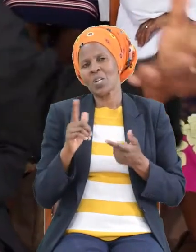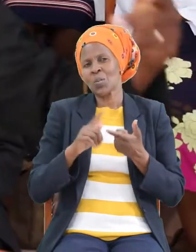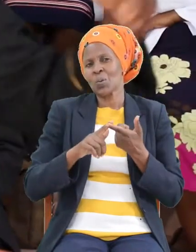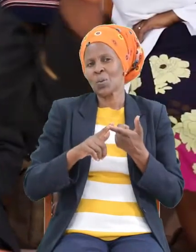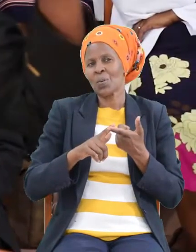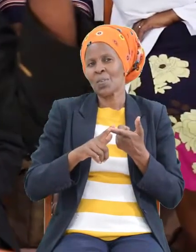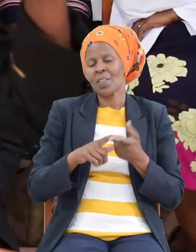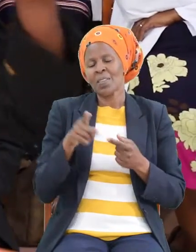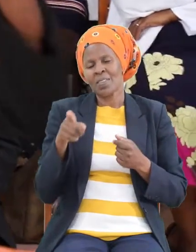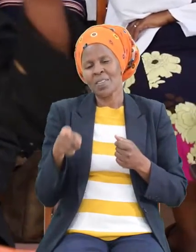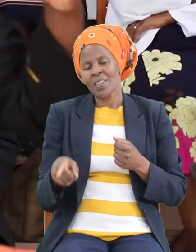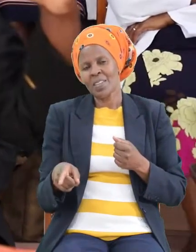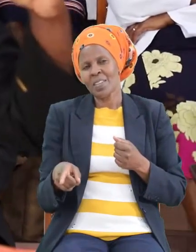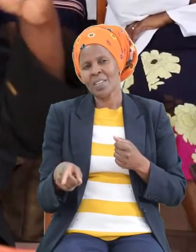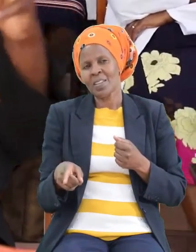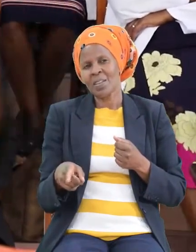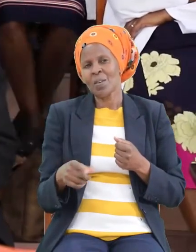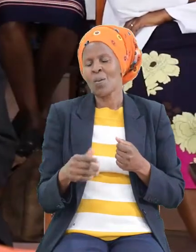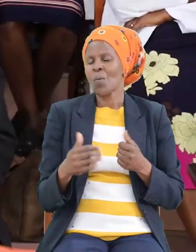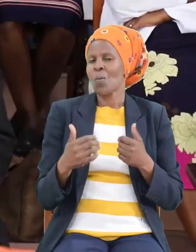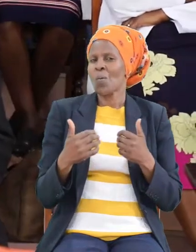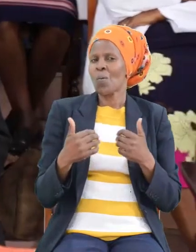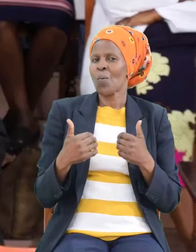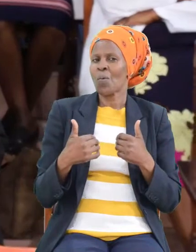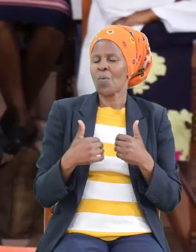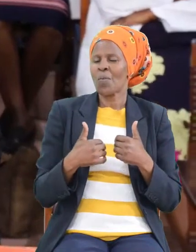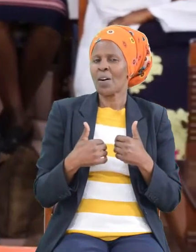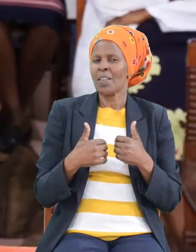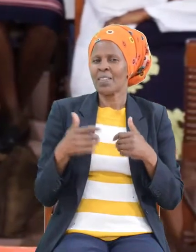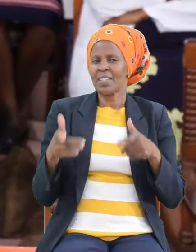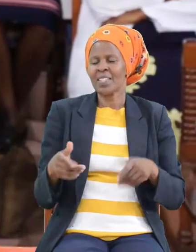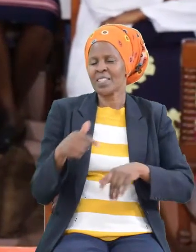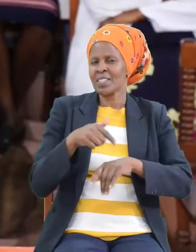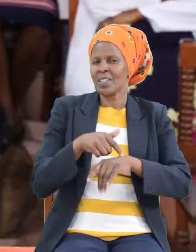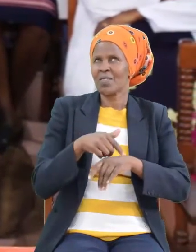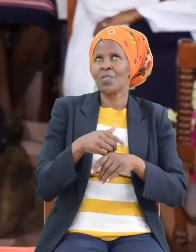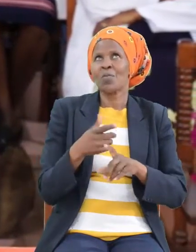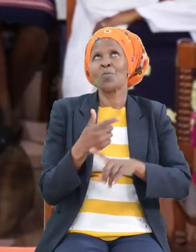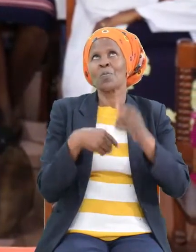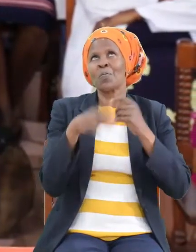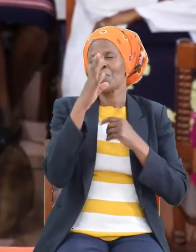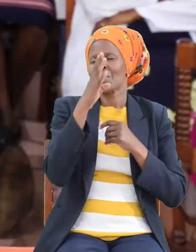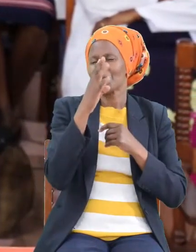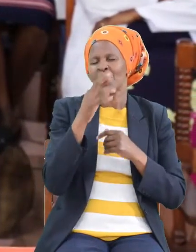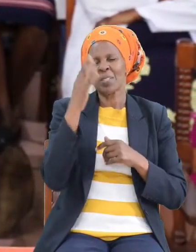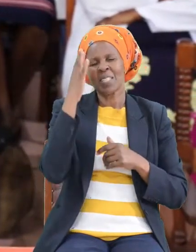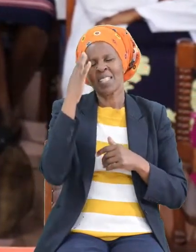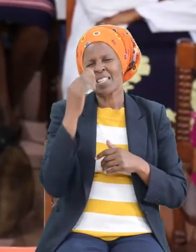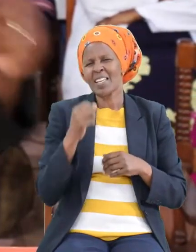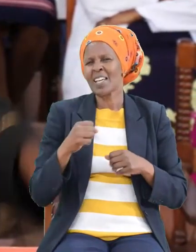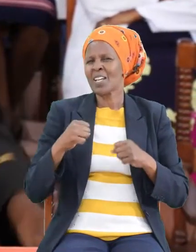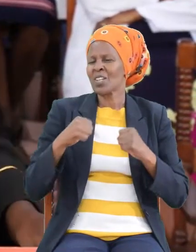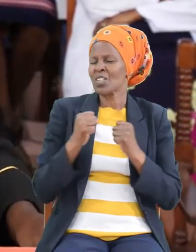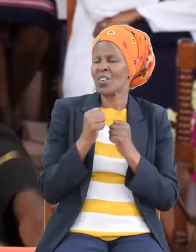hawakuwa si ati walikuwa wapeo hii nafasi na Mungu kwa sababu walikuwa wamemuasi, walikuwa